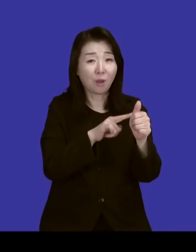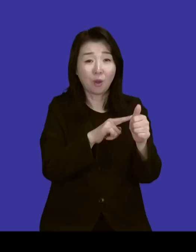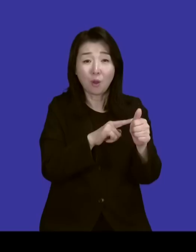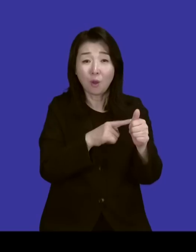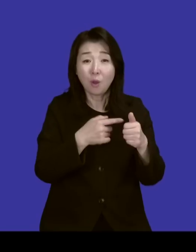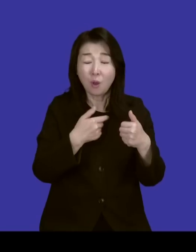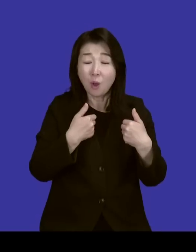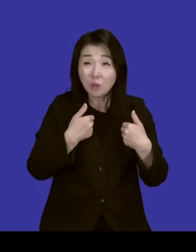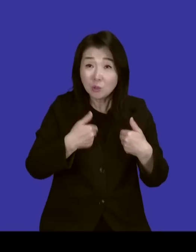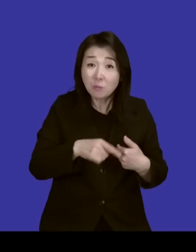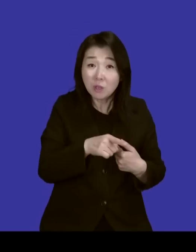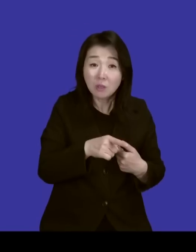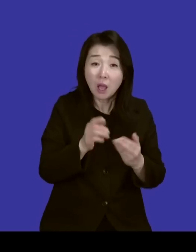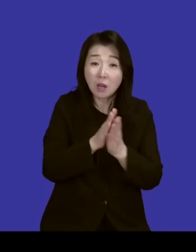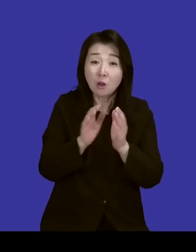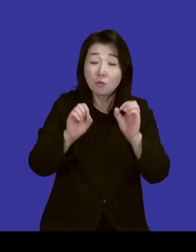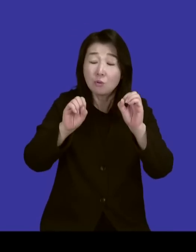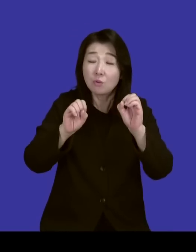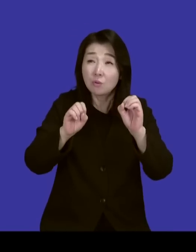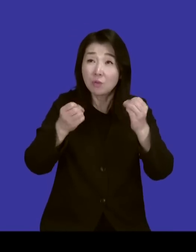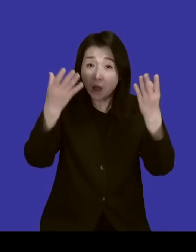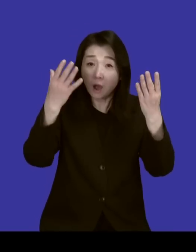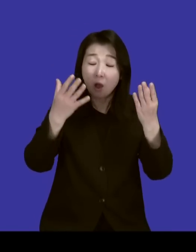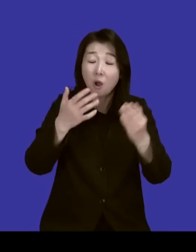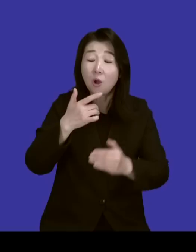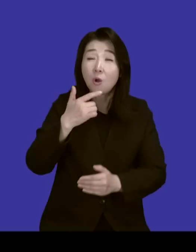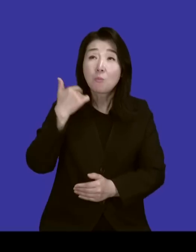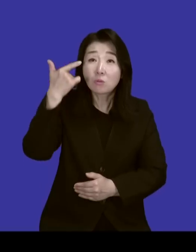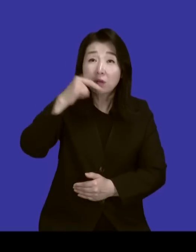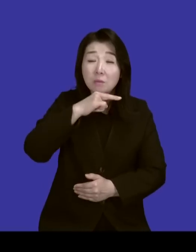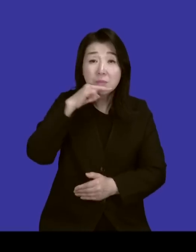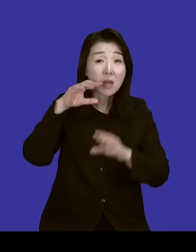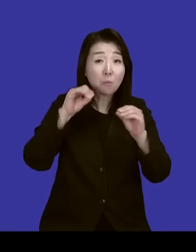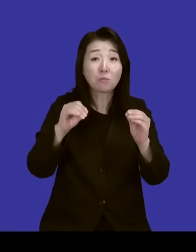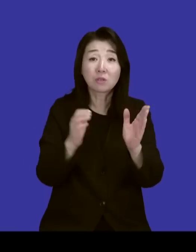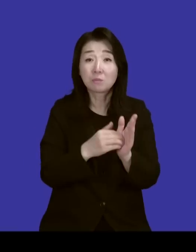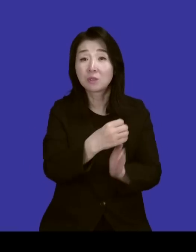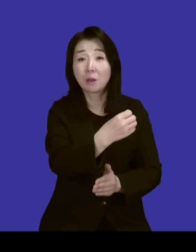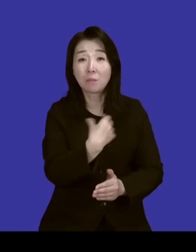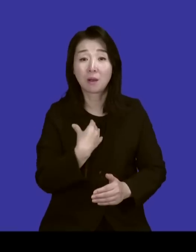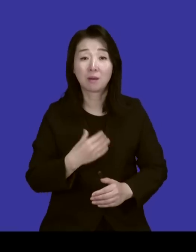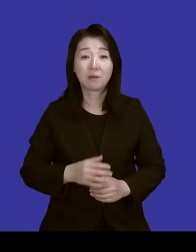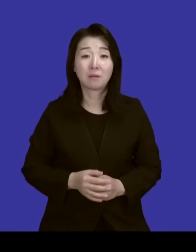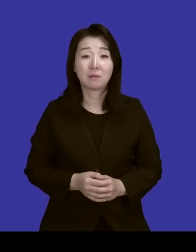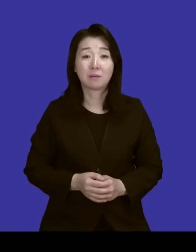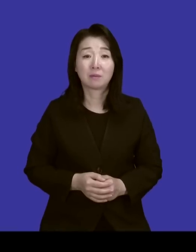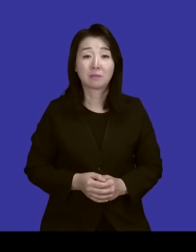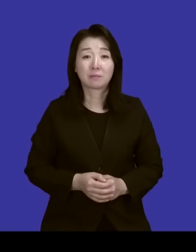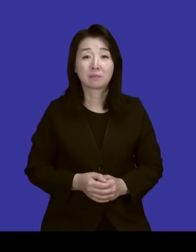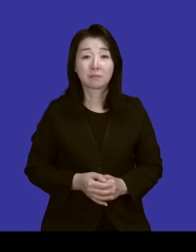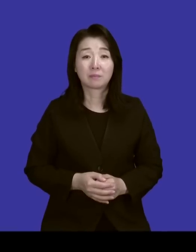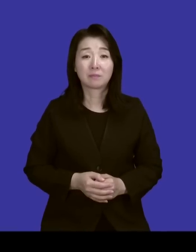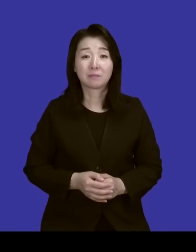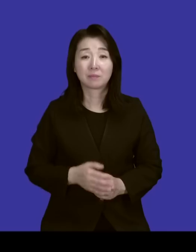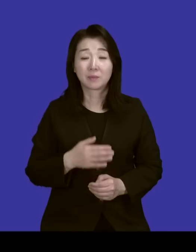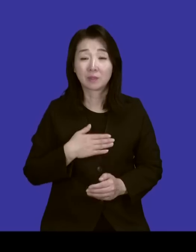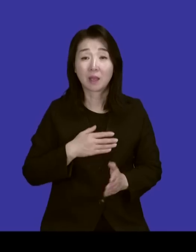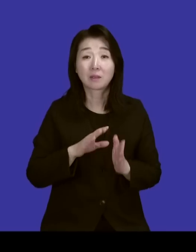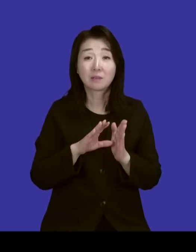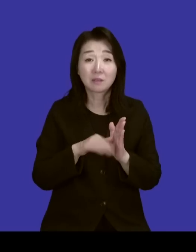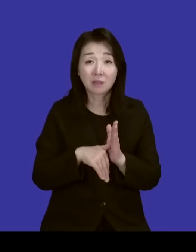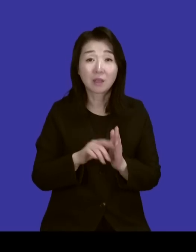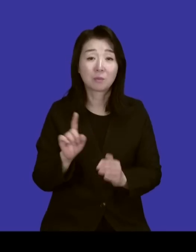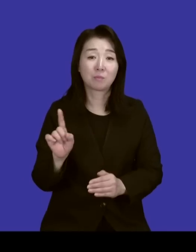뭐, 할렐루야 목사님 피가 멈췄습니다. 그런 거예요. 어머. 피가 멈췄습니다. 예, 저는 그때 그리고 예.